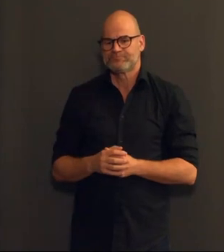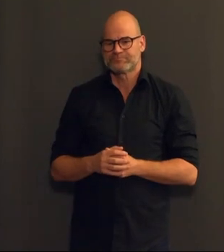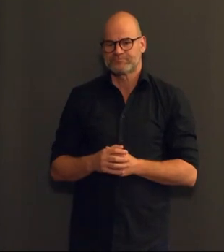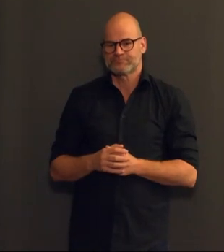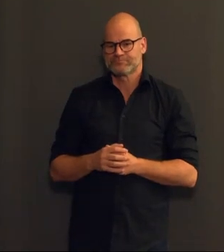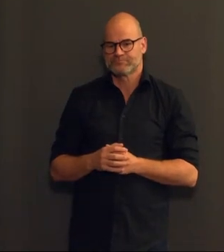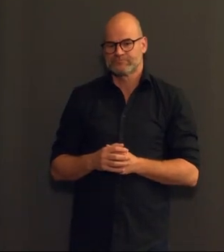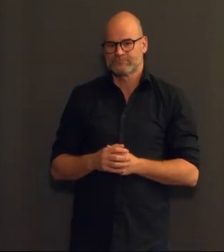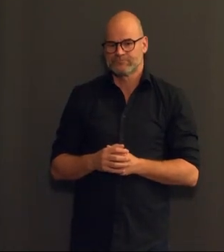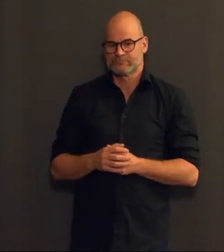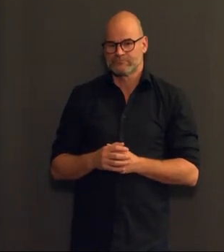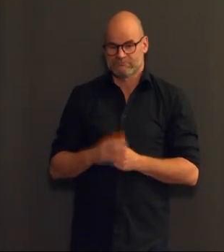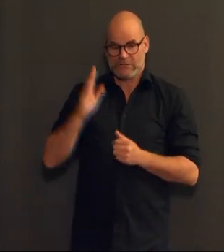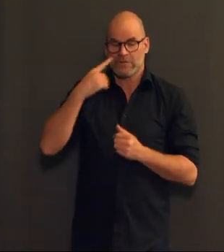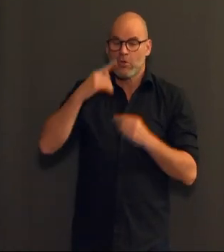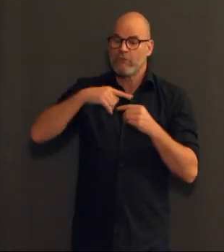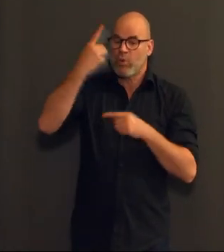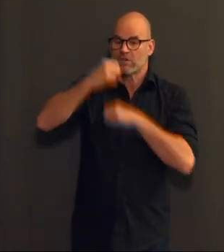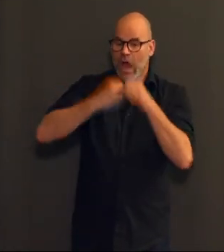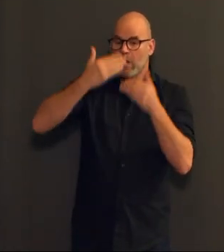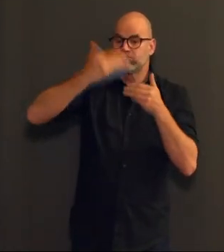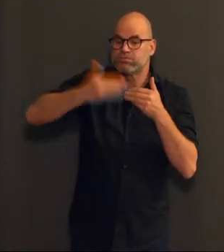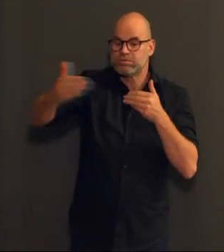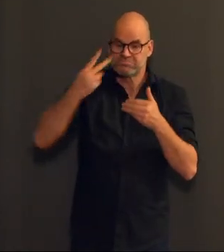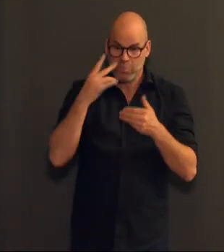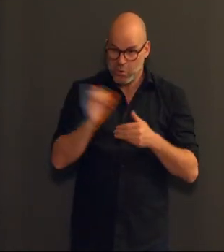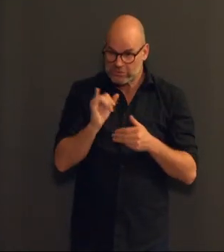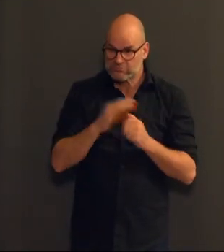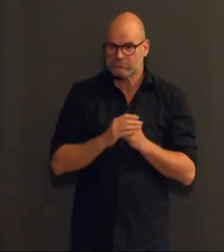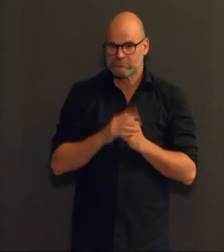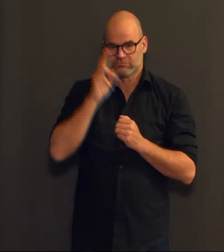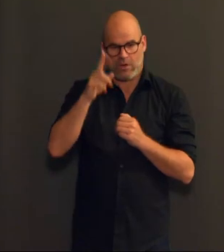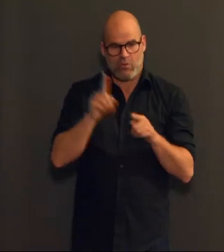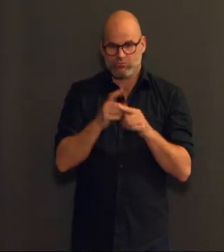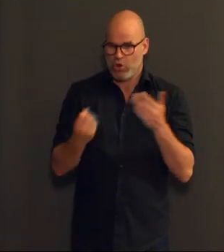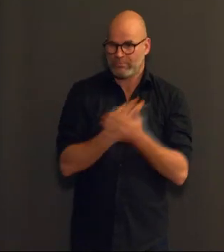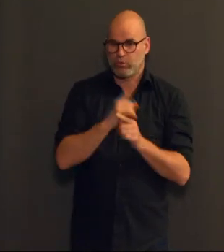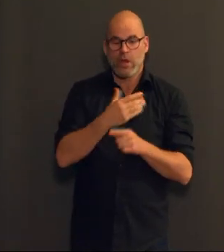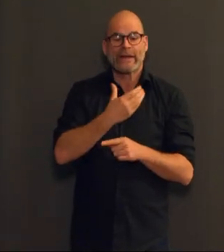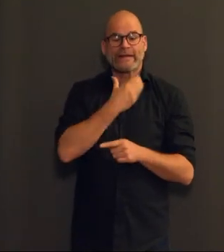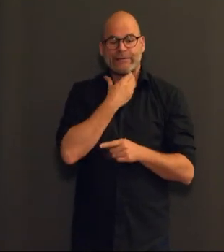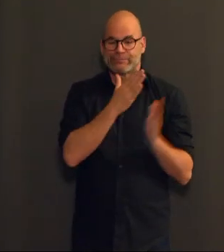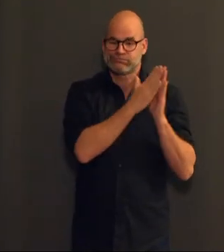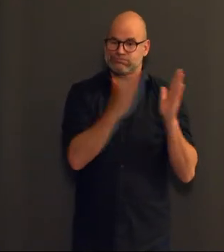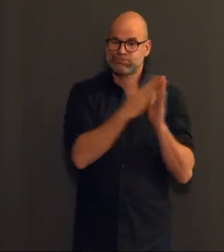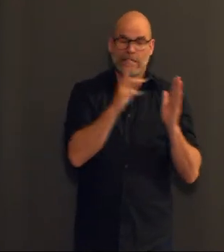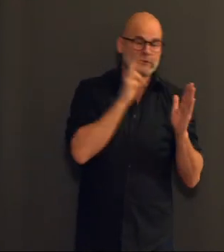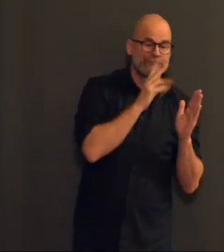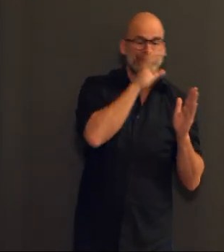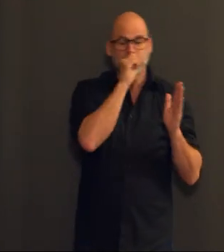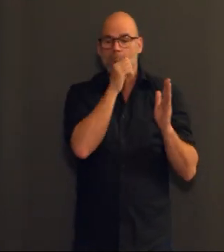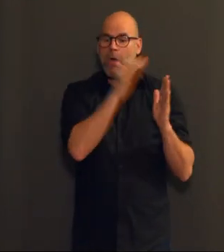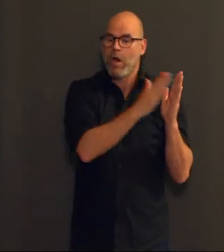een griepepidemie, waarschijnlijk opnieuw in dezelfde periode, januari, februari. Mogelijk gaan we ook nieuwe opstoten zien van